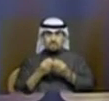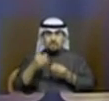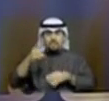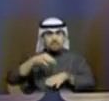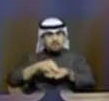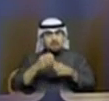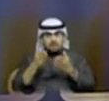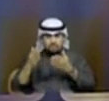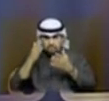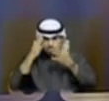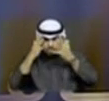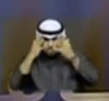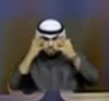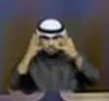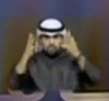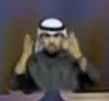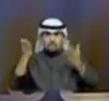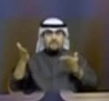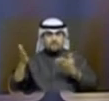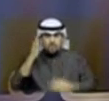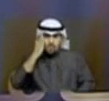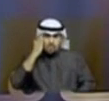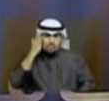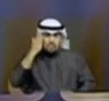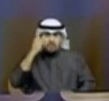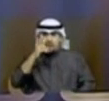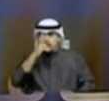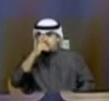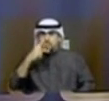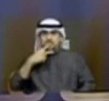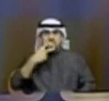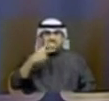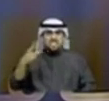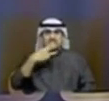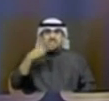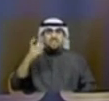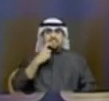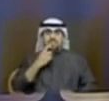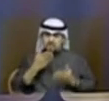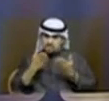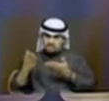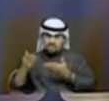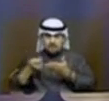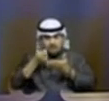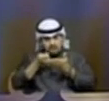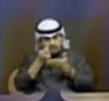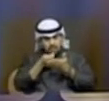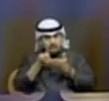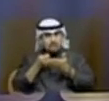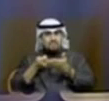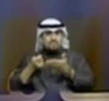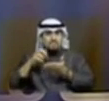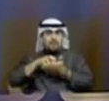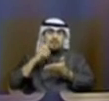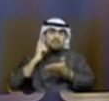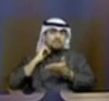المفكرين والمثقفين والكتاب العرب، فلقد كان لقاء طيب جدا. التقوا حول دار